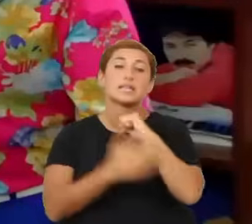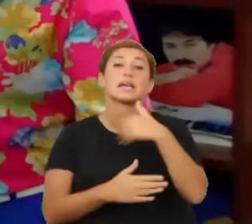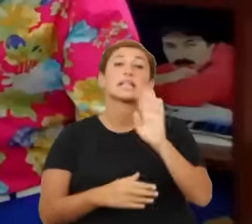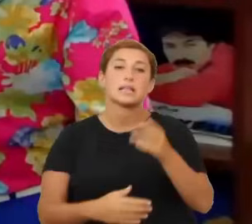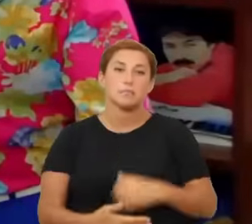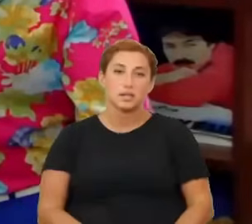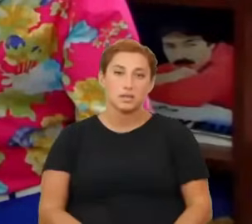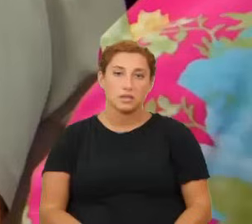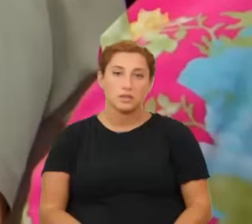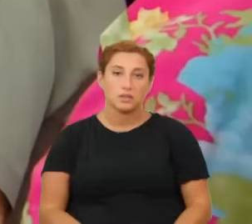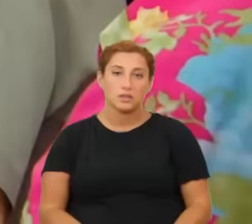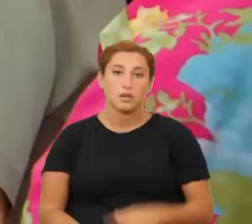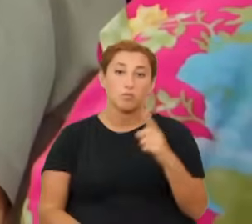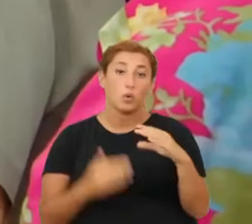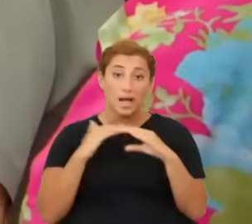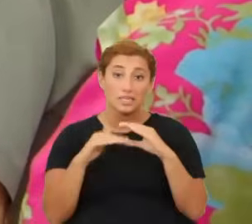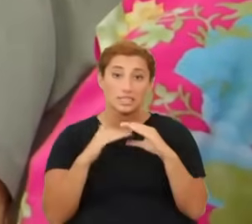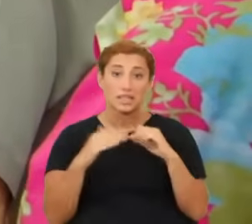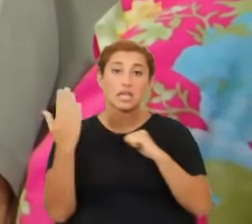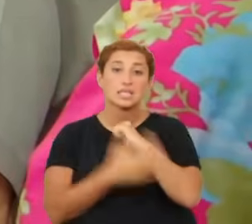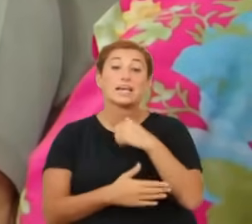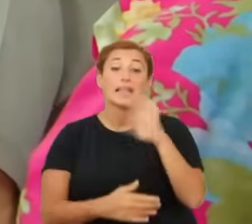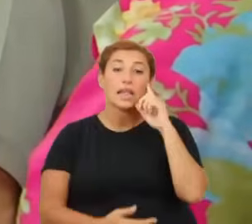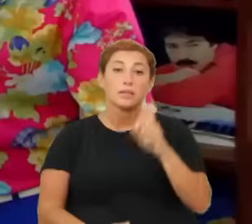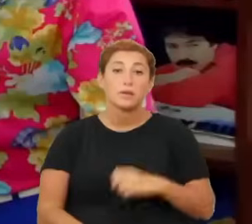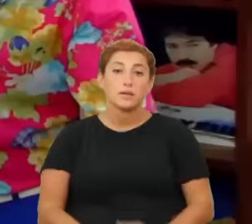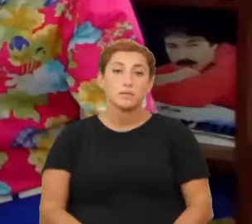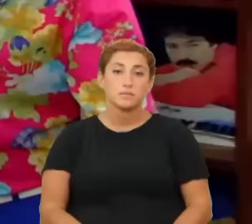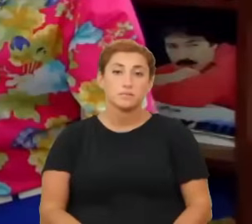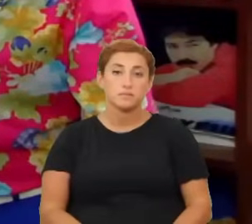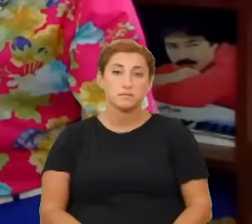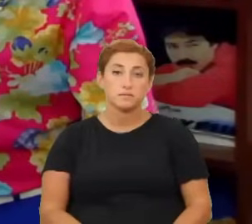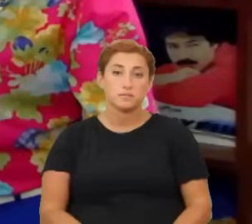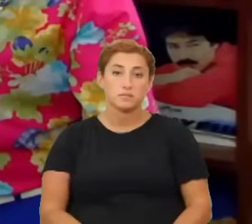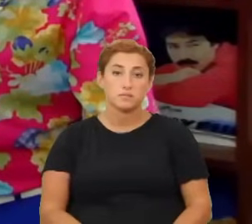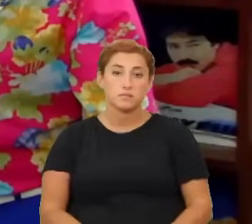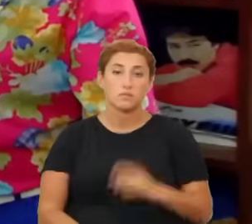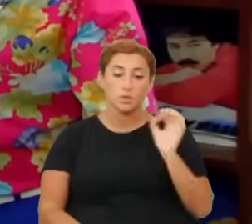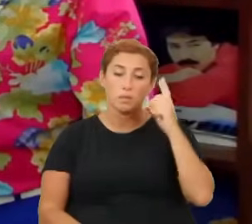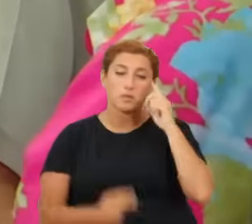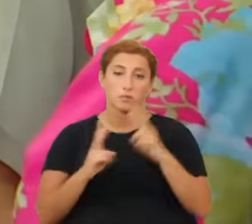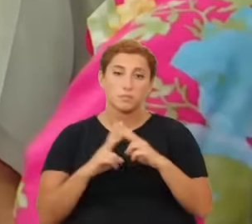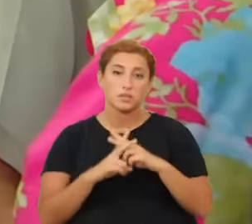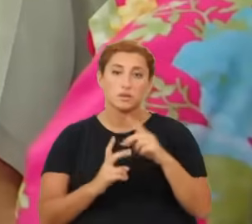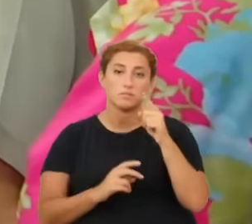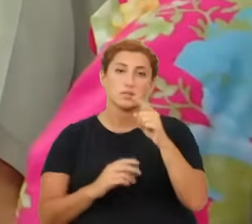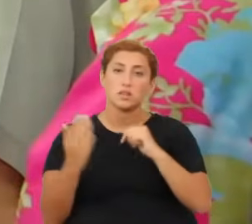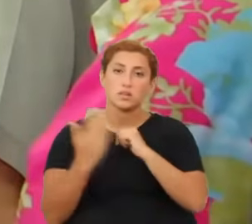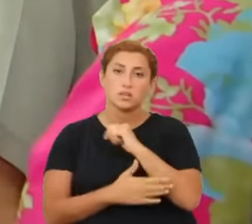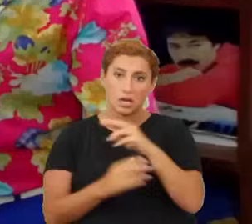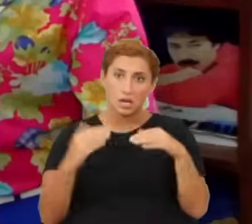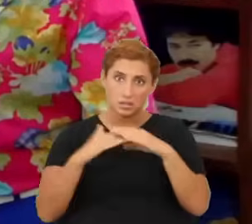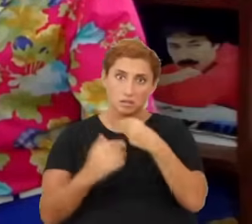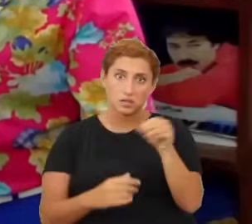değil mi? Bu kaset yasaklı değil mi? Öyle başkomiserim. Sende yasaklı kaset mi var